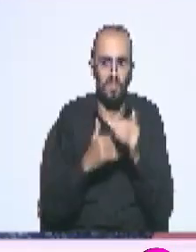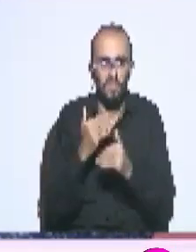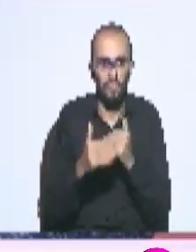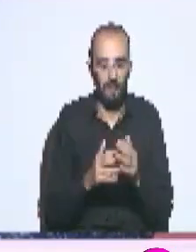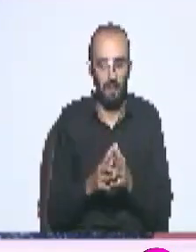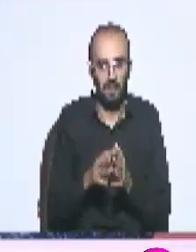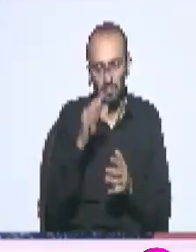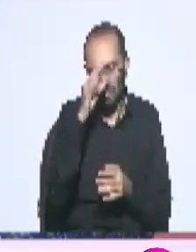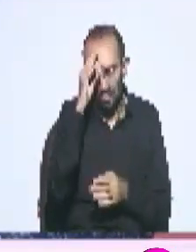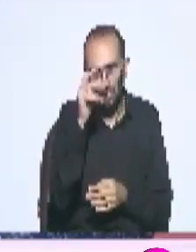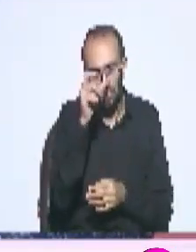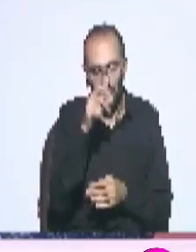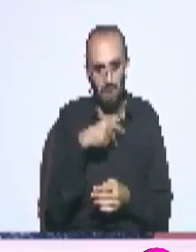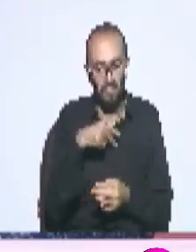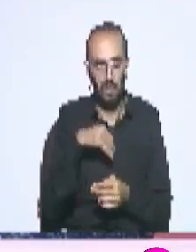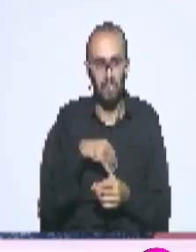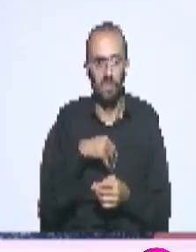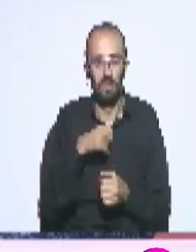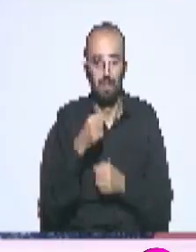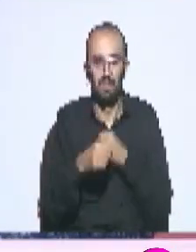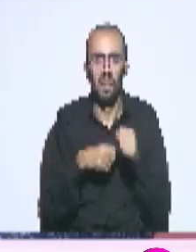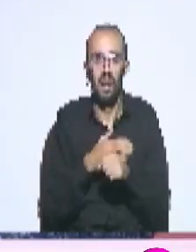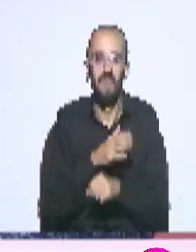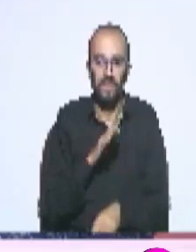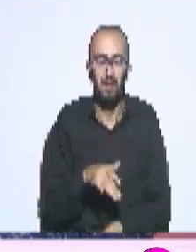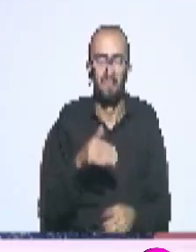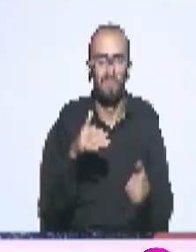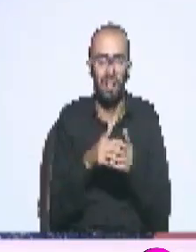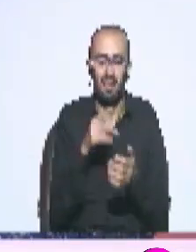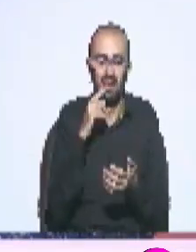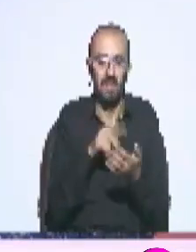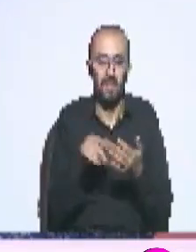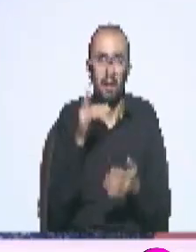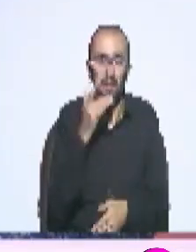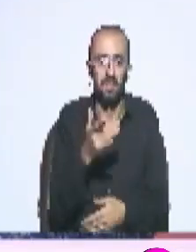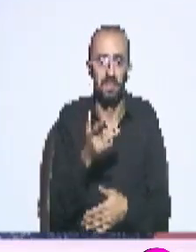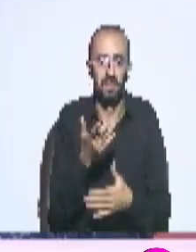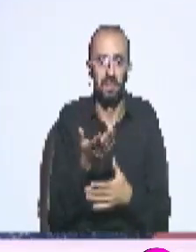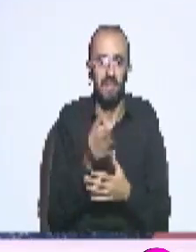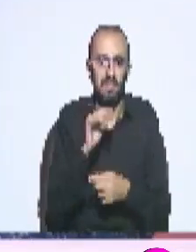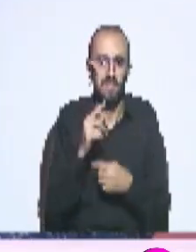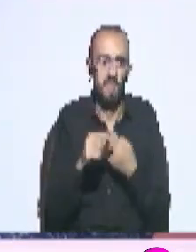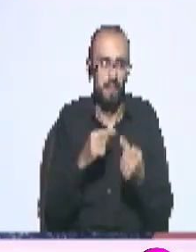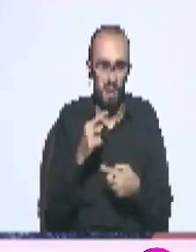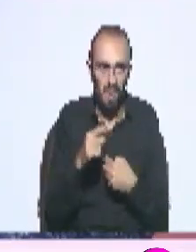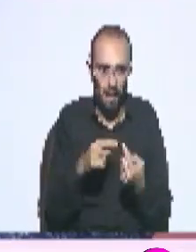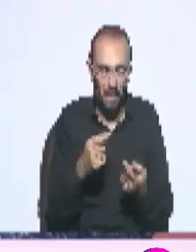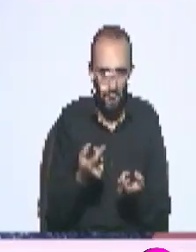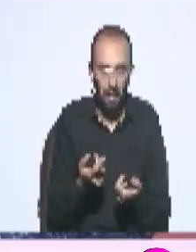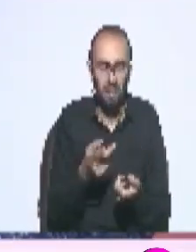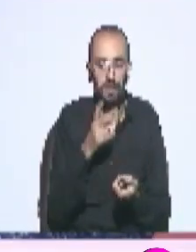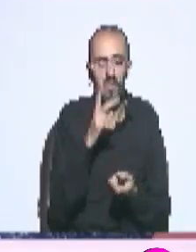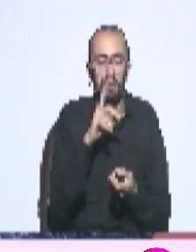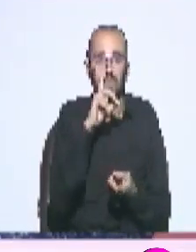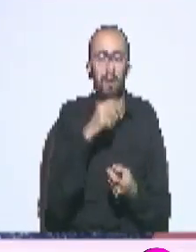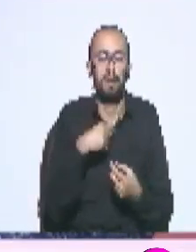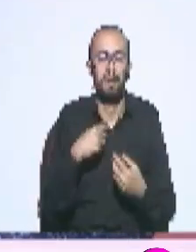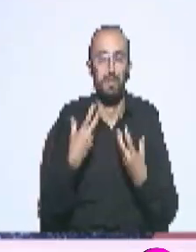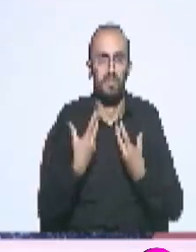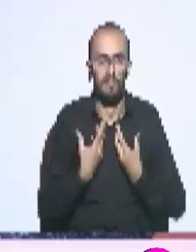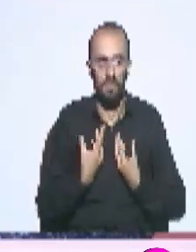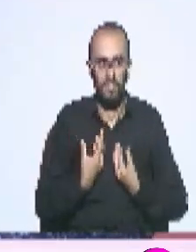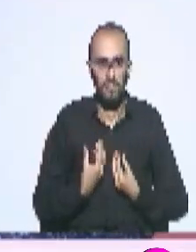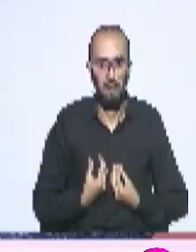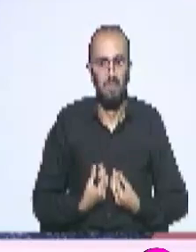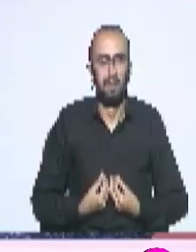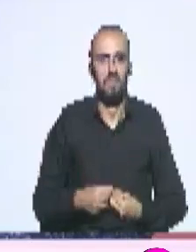مجهود وابتدى ما يشوفش نتائج هيبقى صعب ان هو يبقى بيكمل لا بيلاقي نفسه اهد بيلاقي نفسه احسن بيحس ان هو ادى